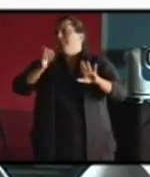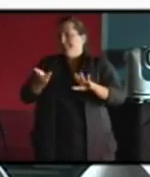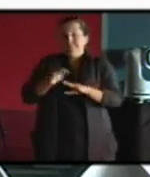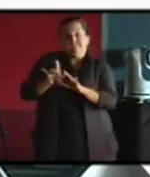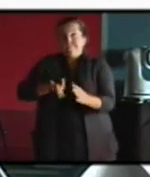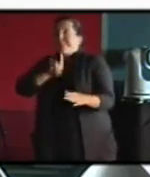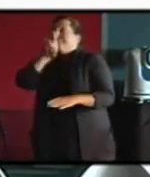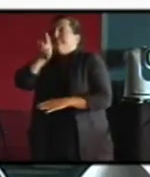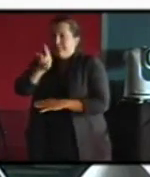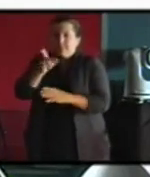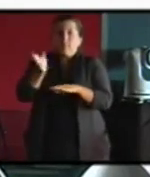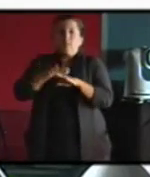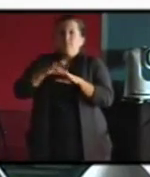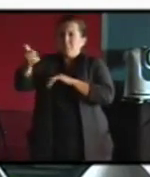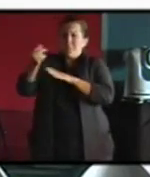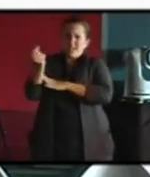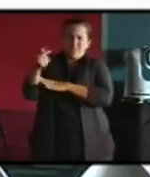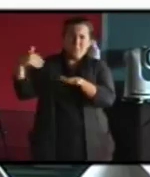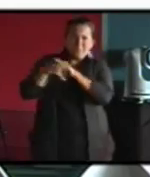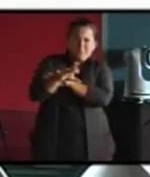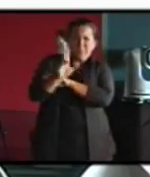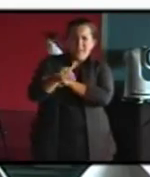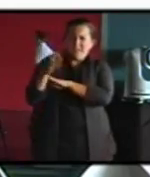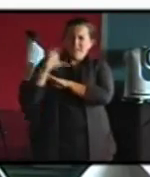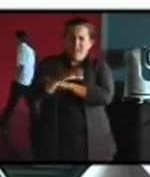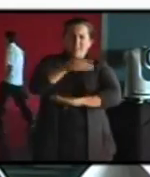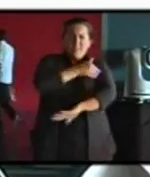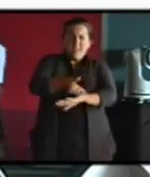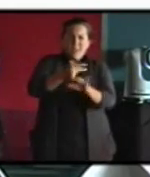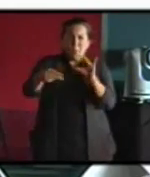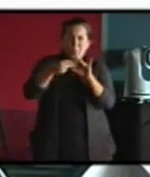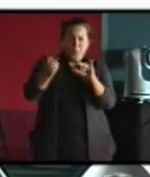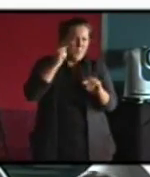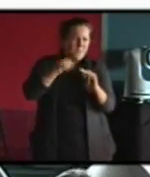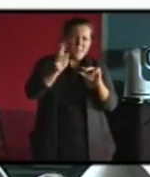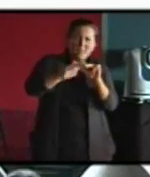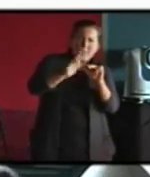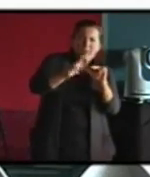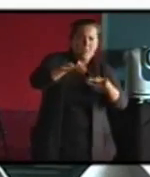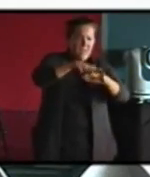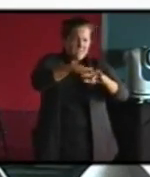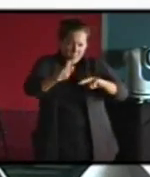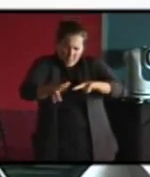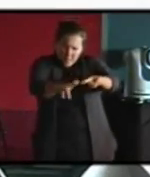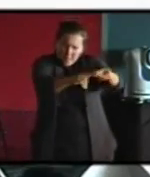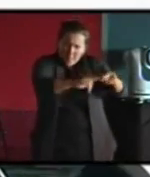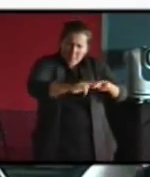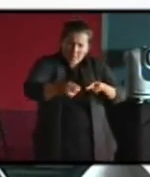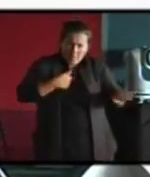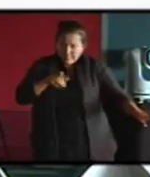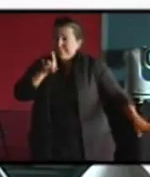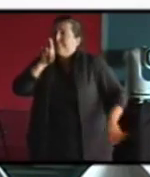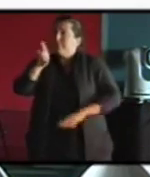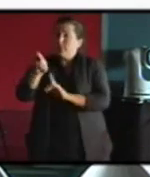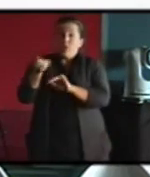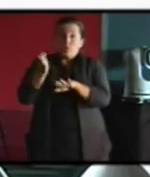comme ils engageaient énormément d'argent, des milliards d'euros pour refaire et retravailler sur les quartiers. Et à l'époque, j'avais dit que ce